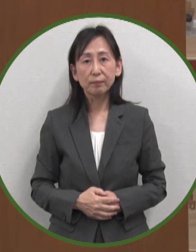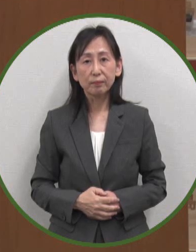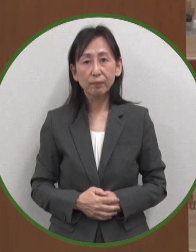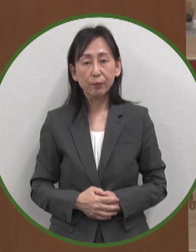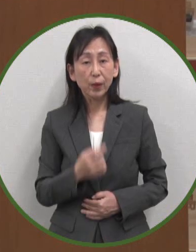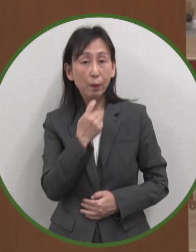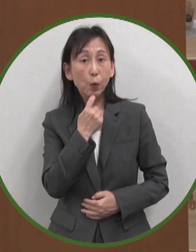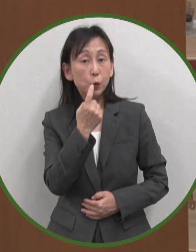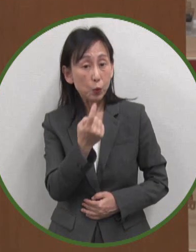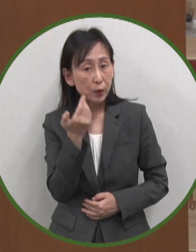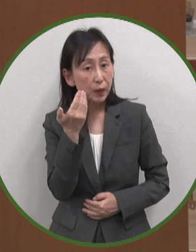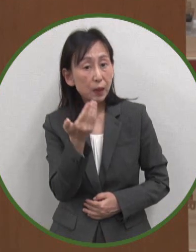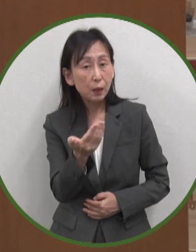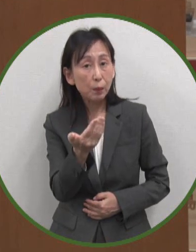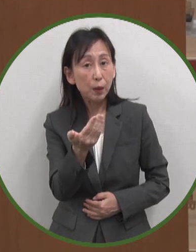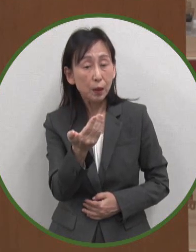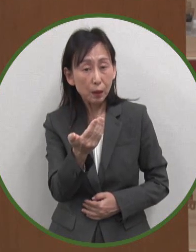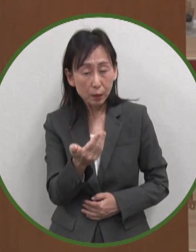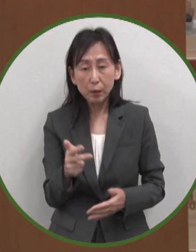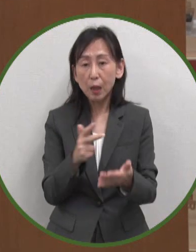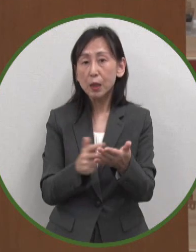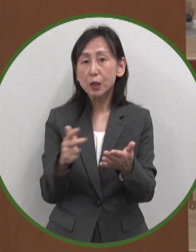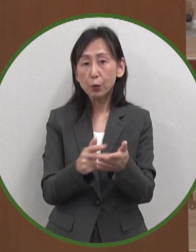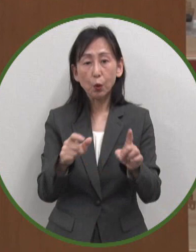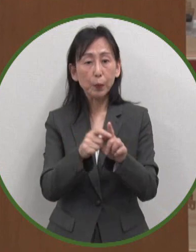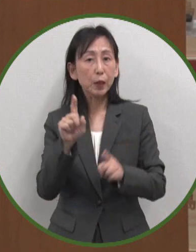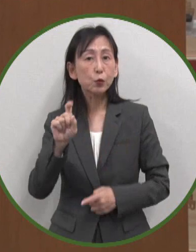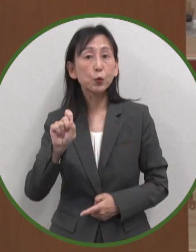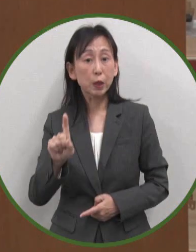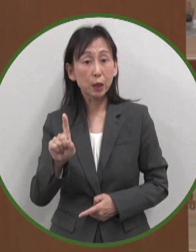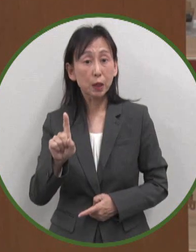あともう一点、スライドの11ページなんですけれども、